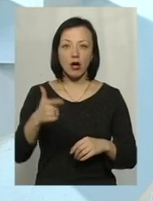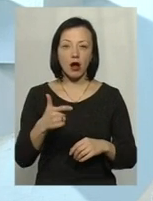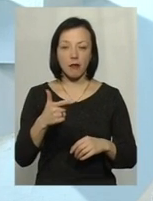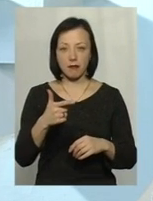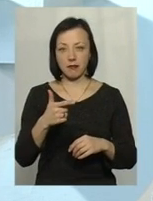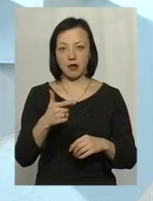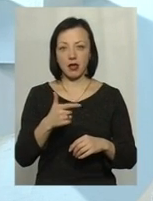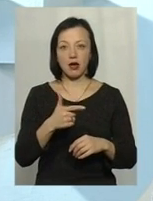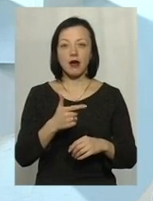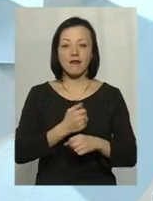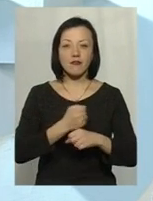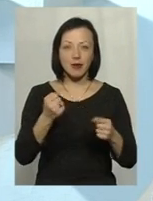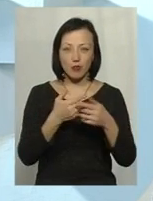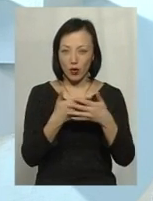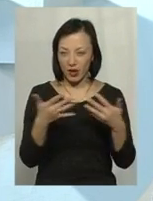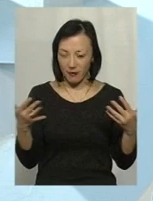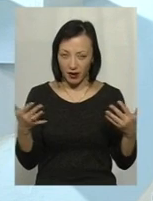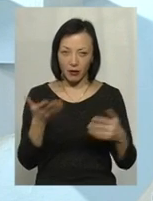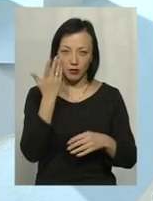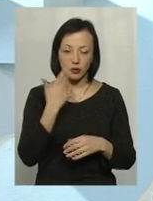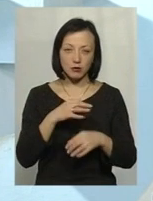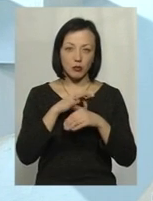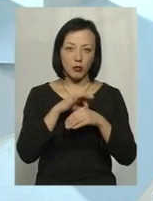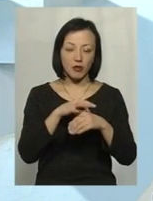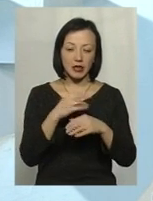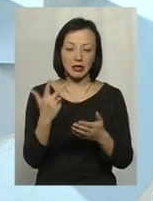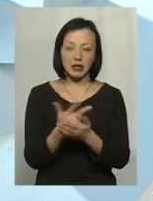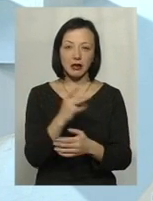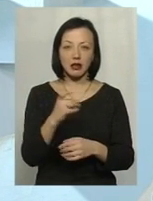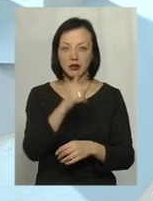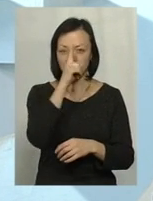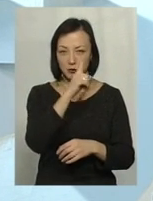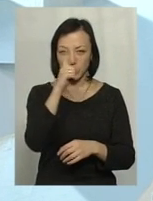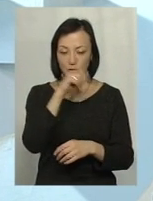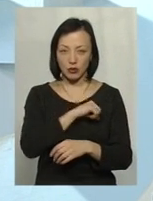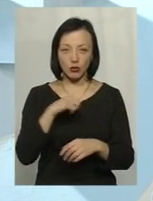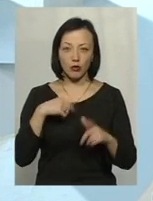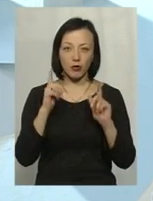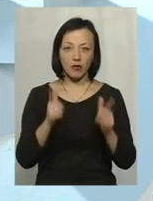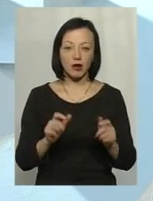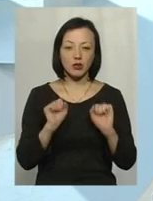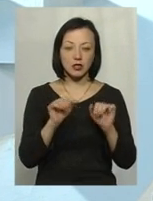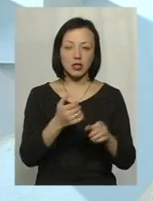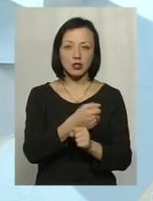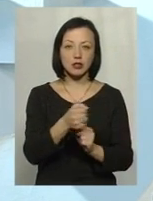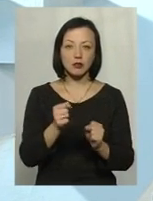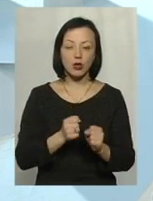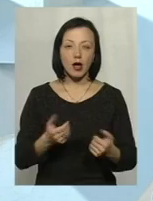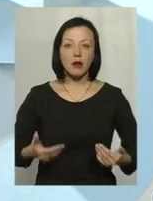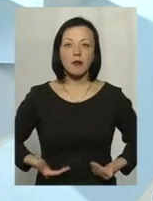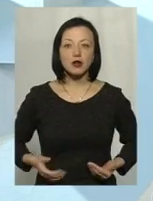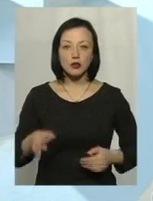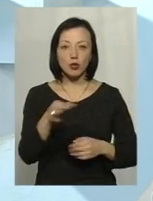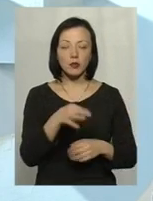вибухівки. І під час проведення метричі проводили місячники добровільної здачі зброї. Мешканцями нашої